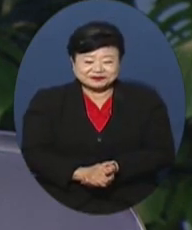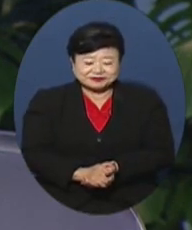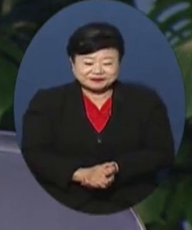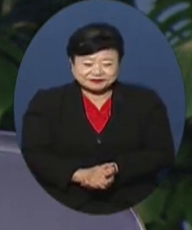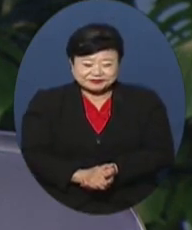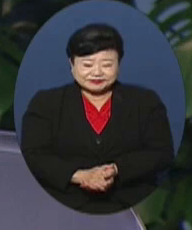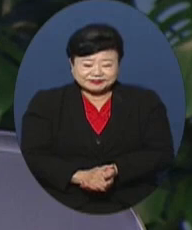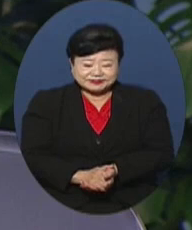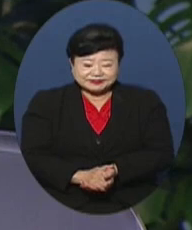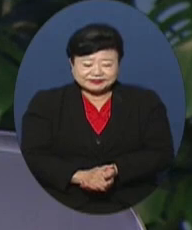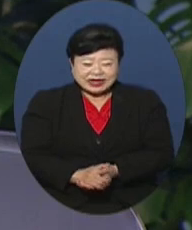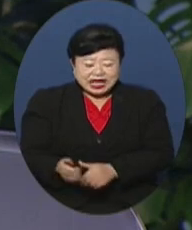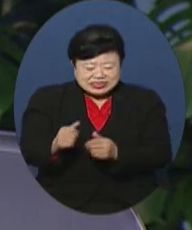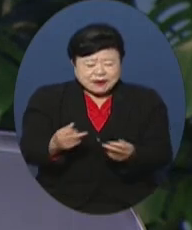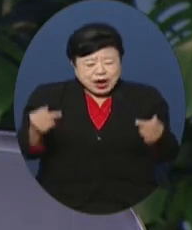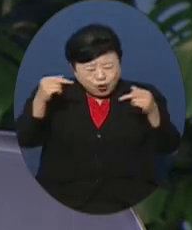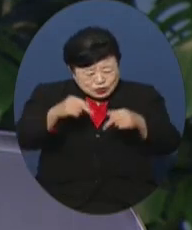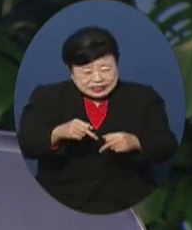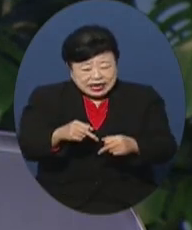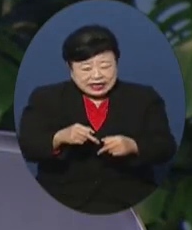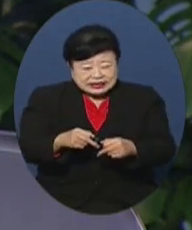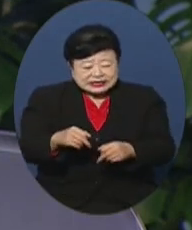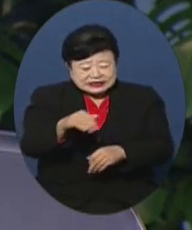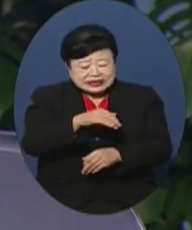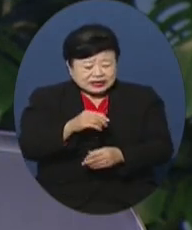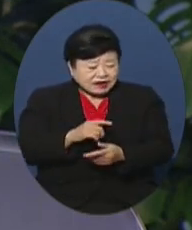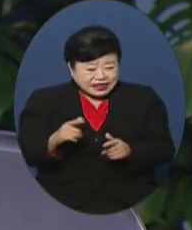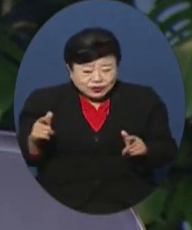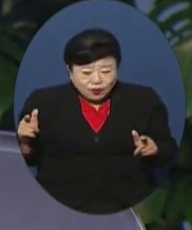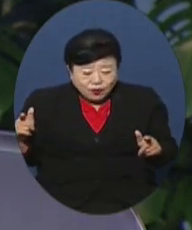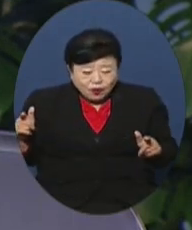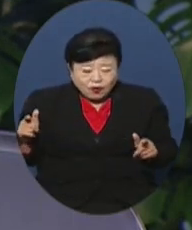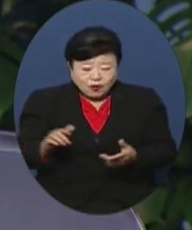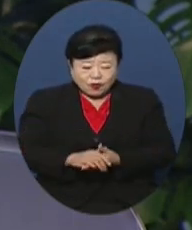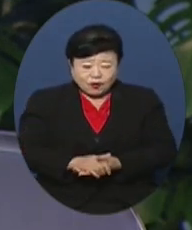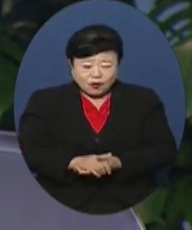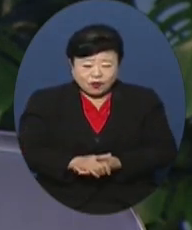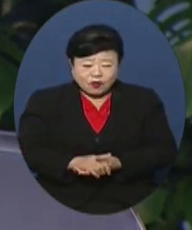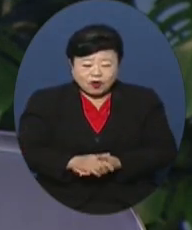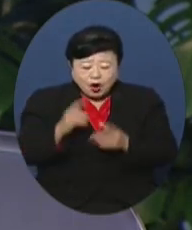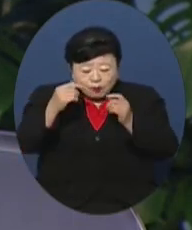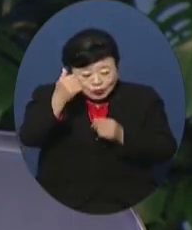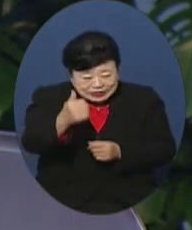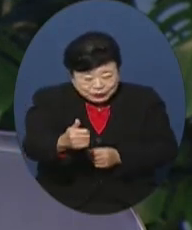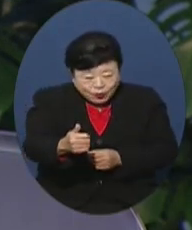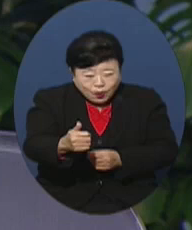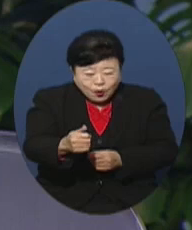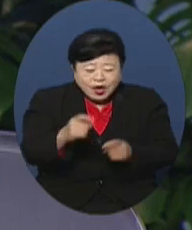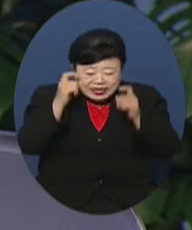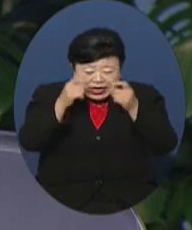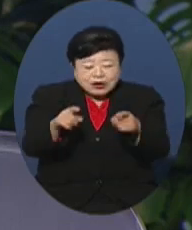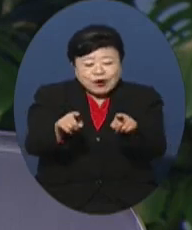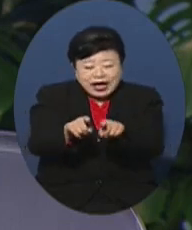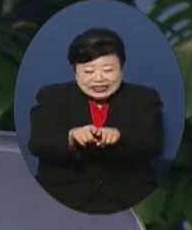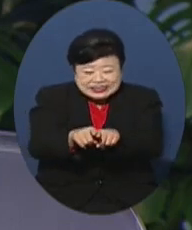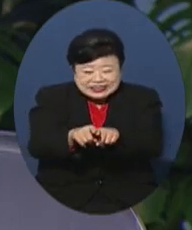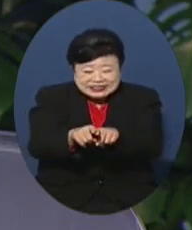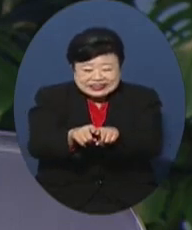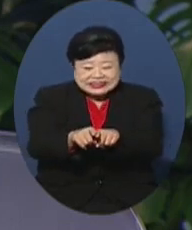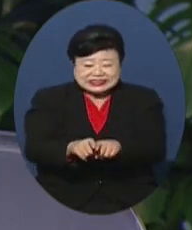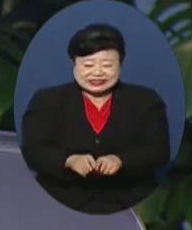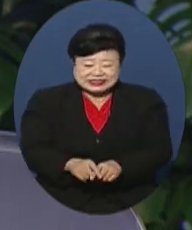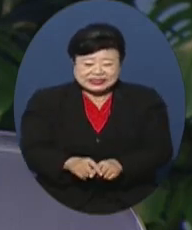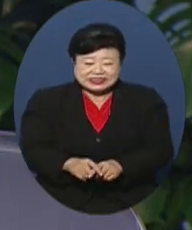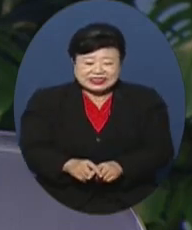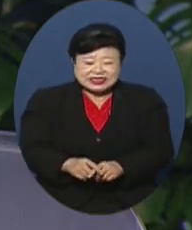양들만 사망의 골짜기를 지나가는 것이 아니라 목자가 양들과 함께 가는